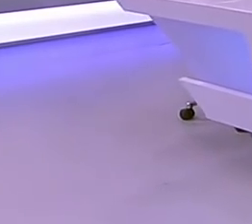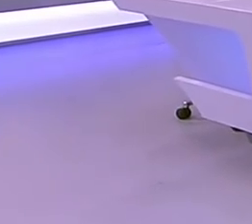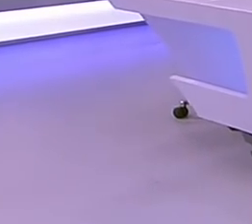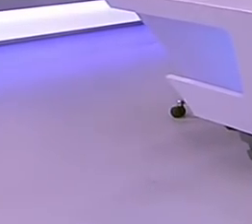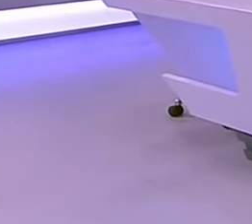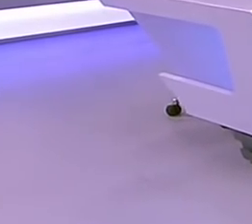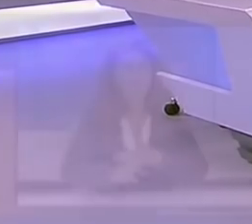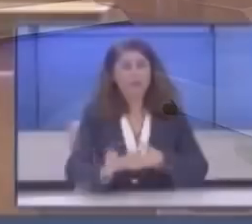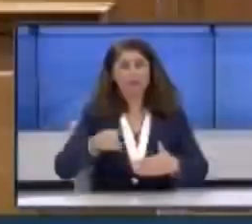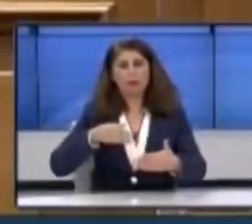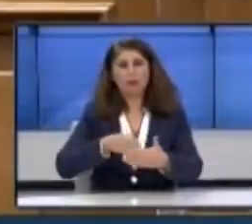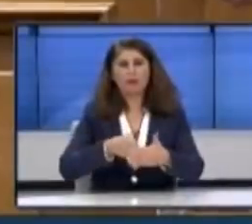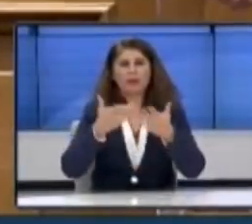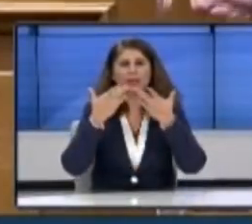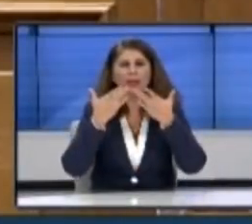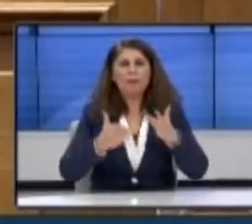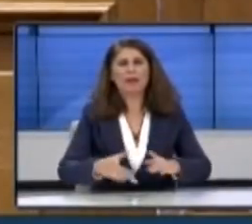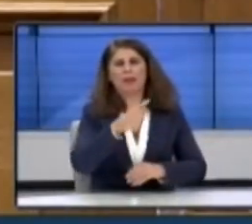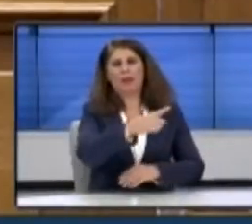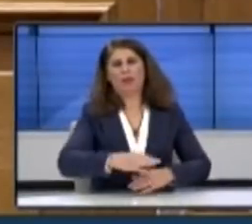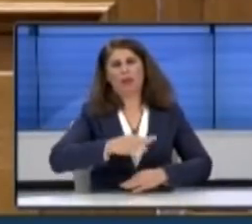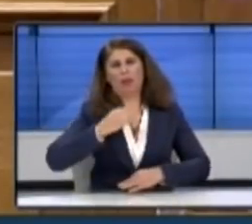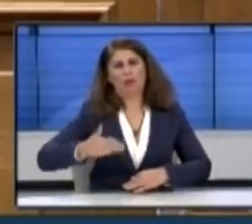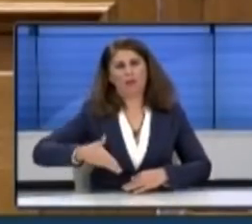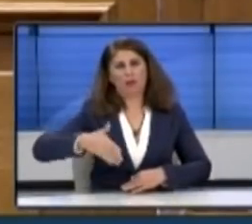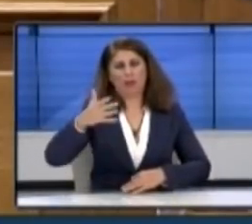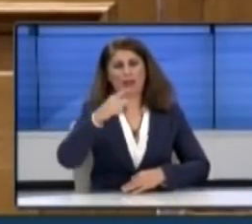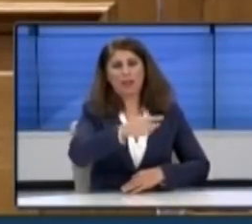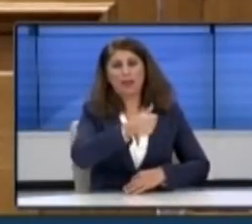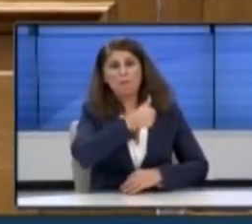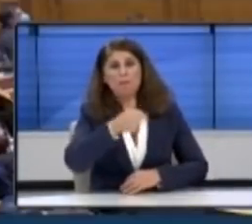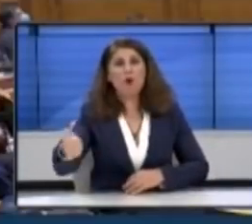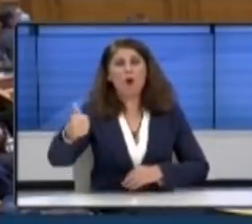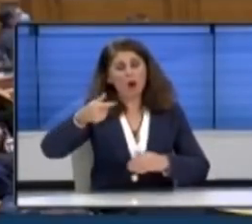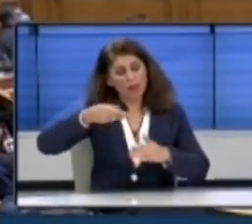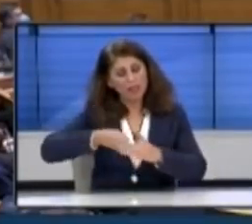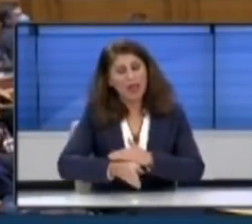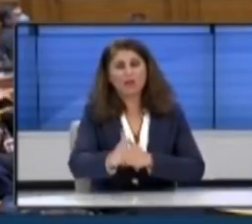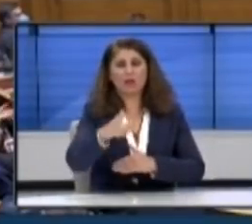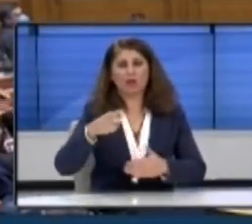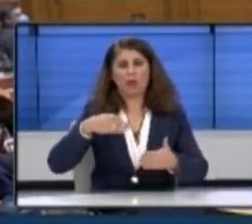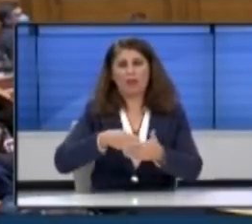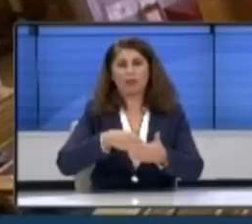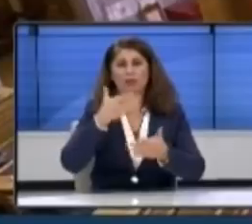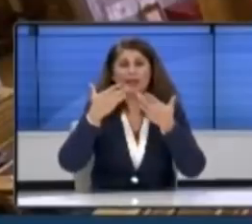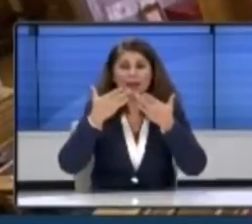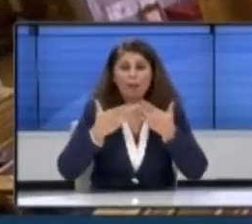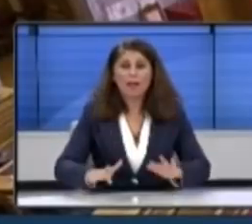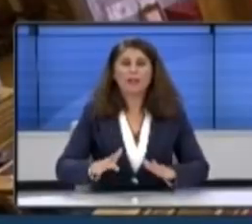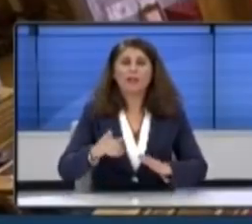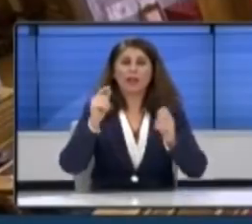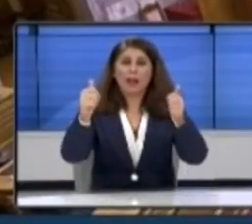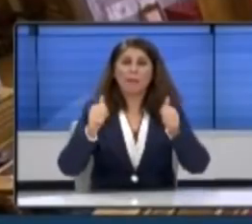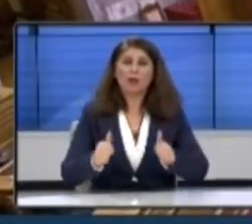Πάμε. Να παραιτηθείτε, κύριε Μητσοτάκη. Είναι η μόνη διέξοδο στα διέξοδο. Να παραιτηθείτε και